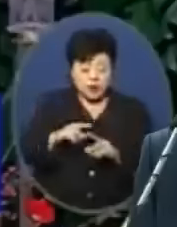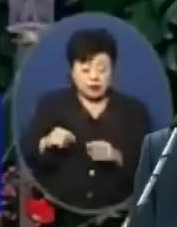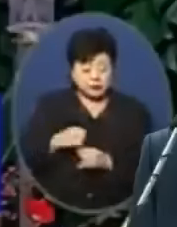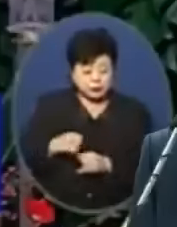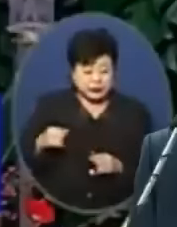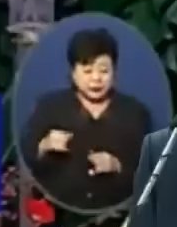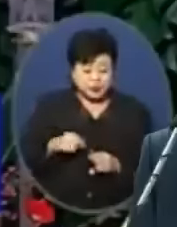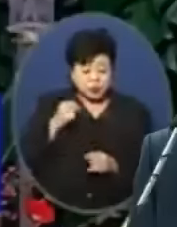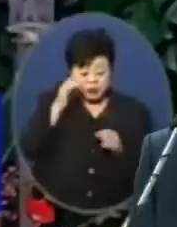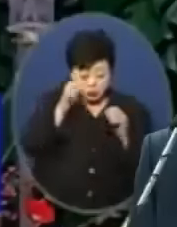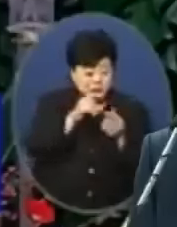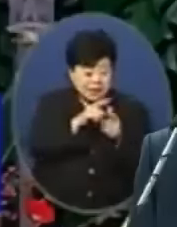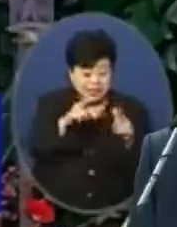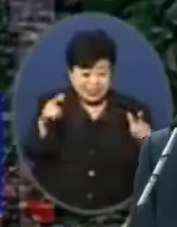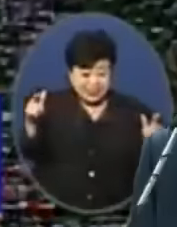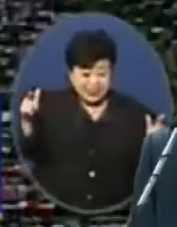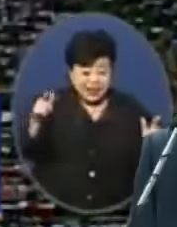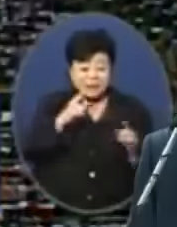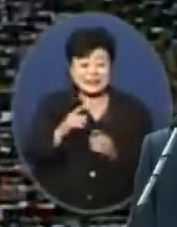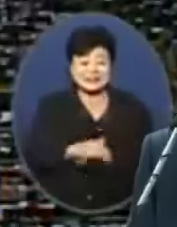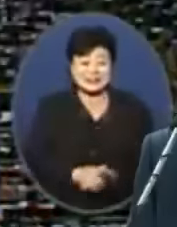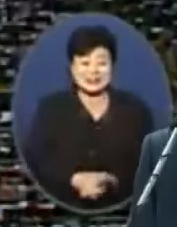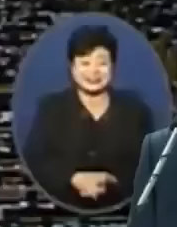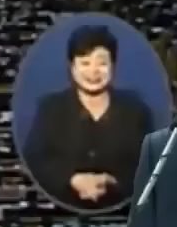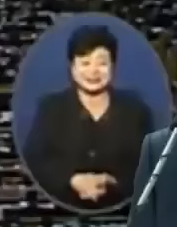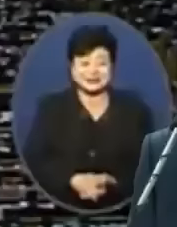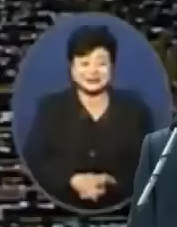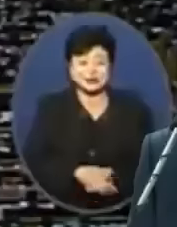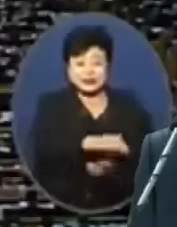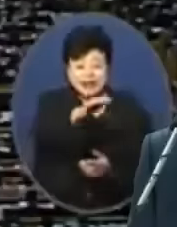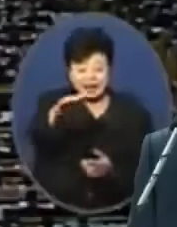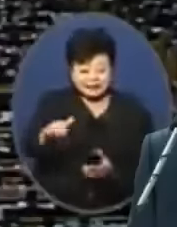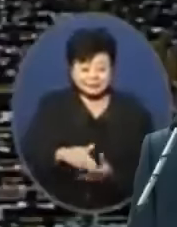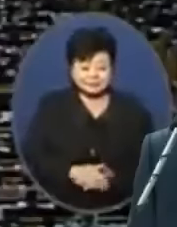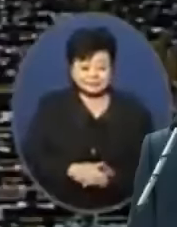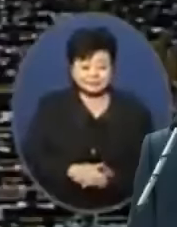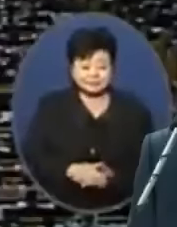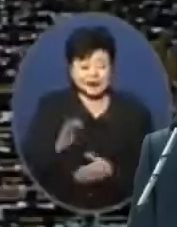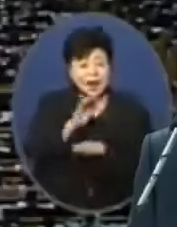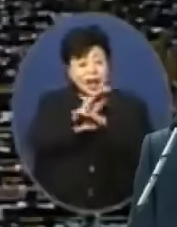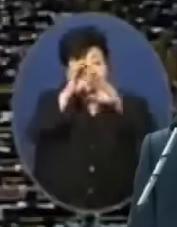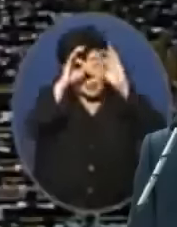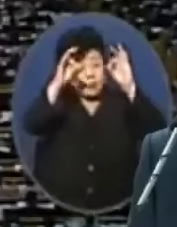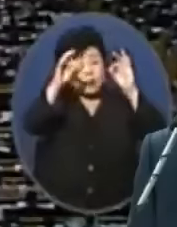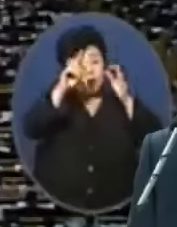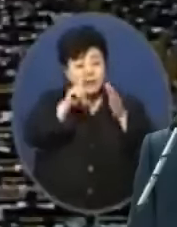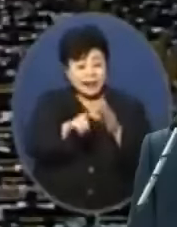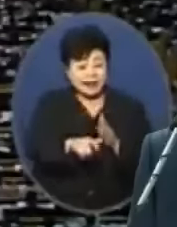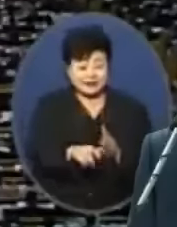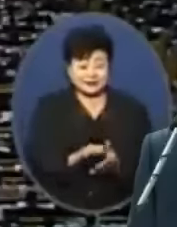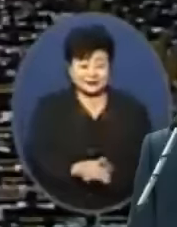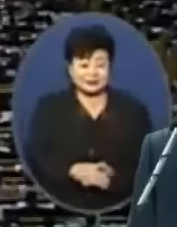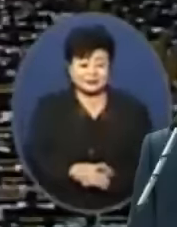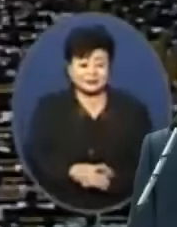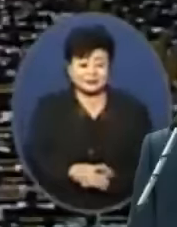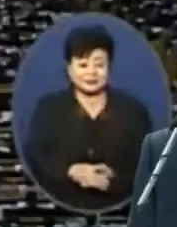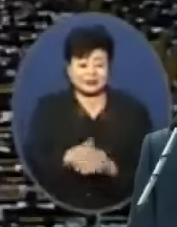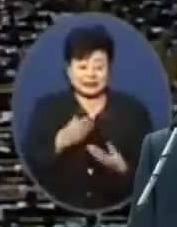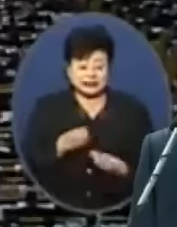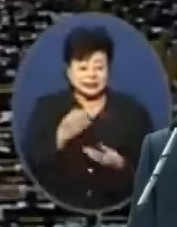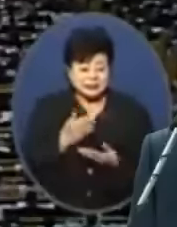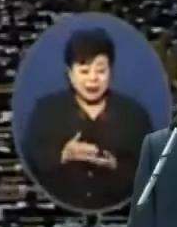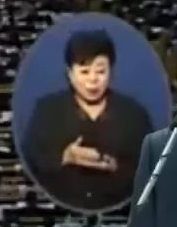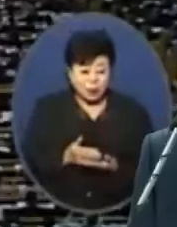다시 보지 아니하리라고 말했던 것입니다. 우리가 하늘을 쳐다볼 수가 있을 동안에는 낙심하지 말아야 되는